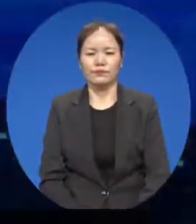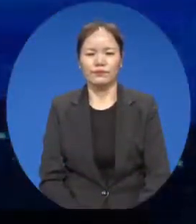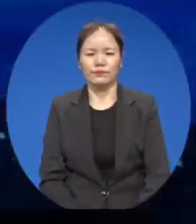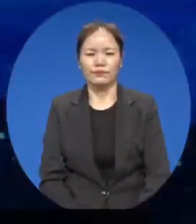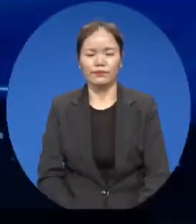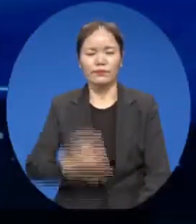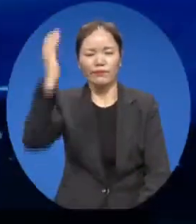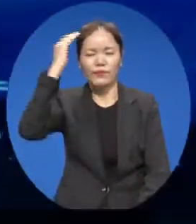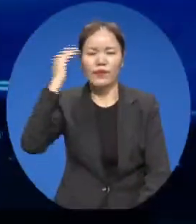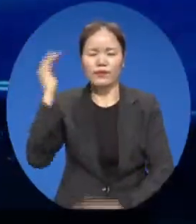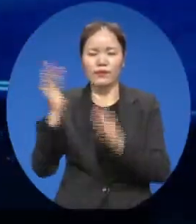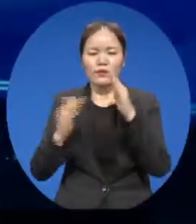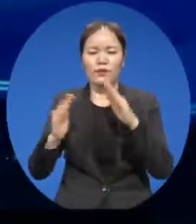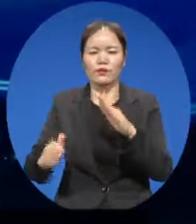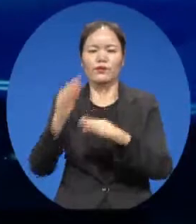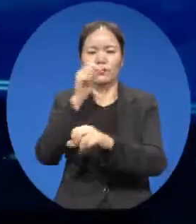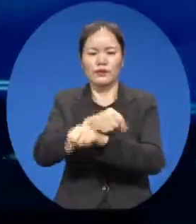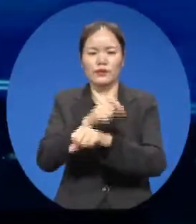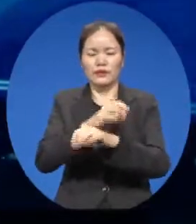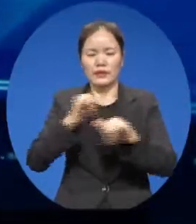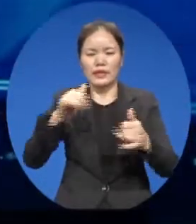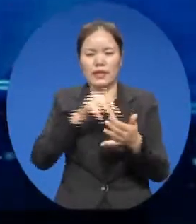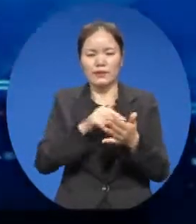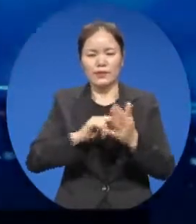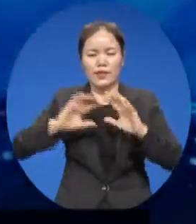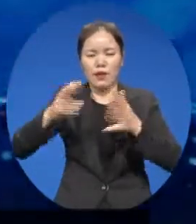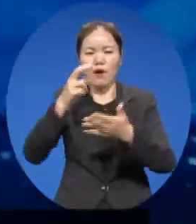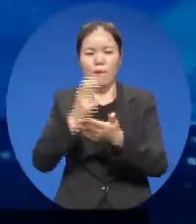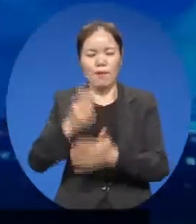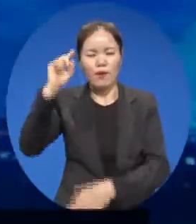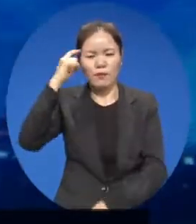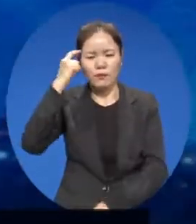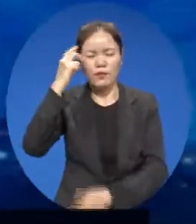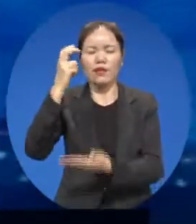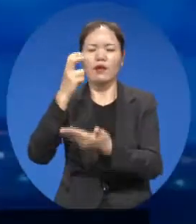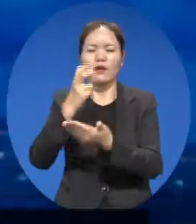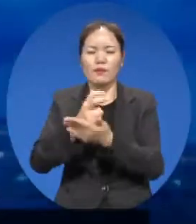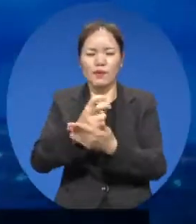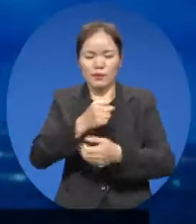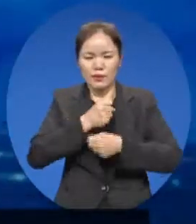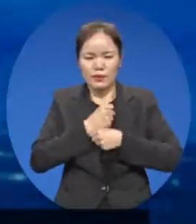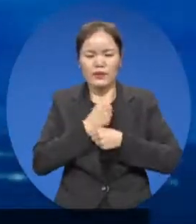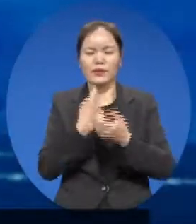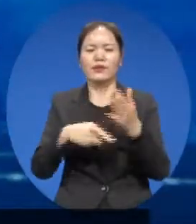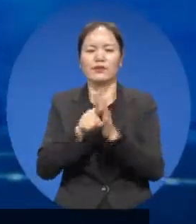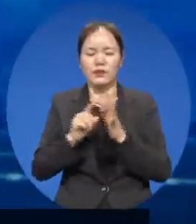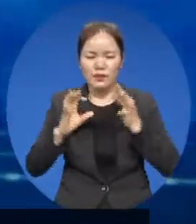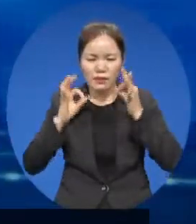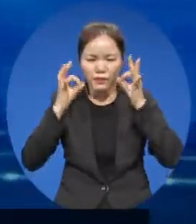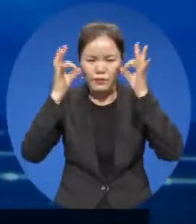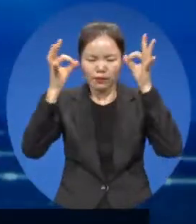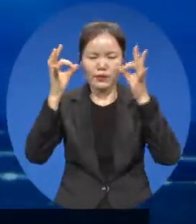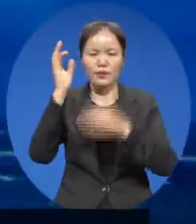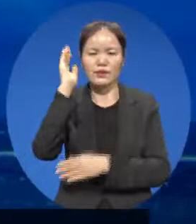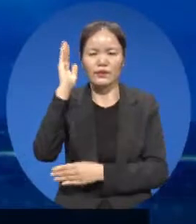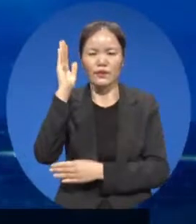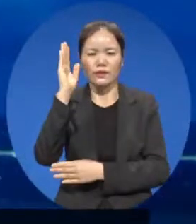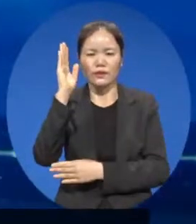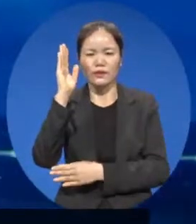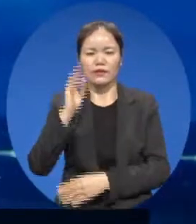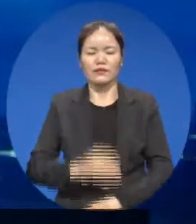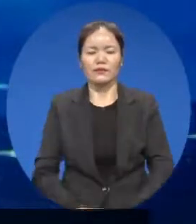대한민국의 공직자 로써 헌법 정신 법치주의를 지키기 위해 최선을 다하겠다 라는 이야기 사실